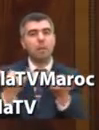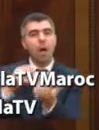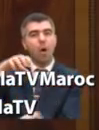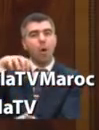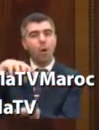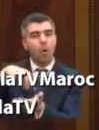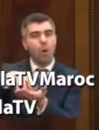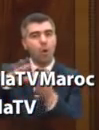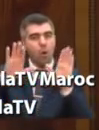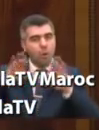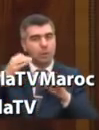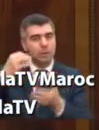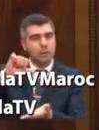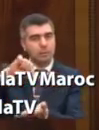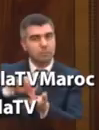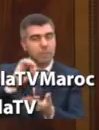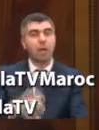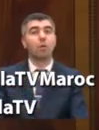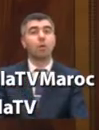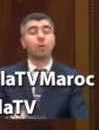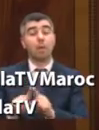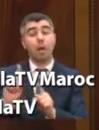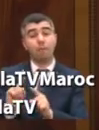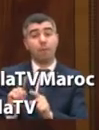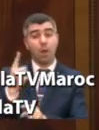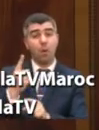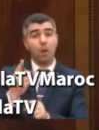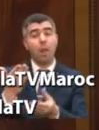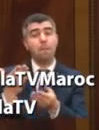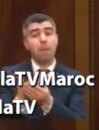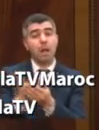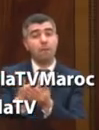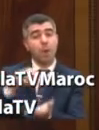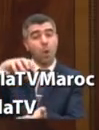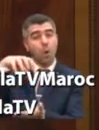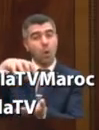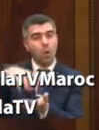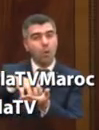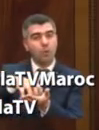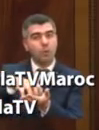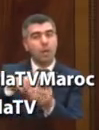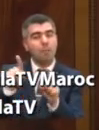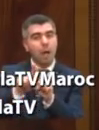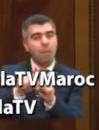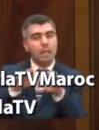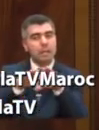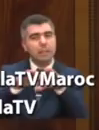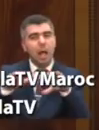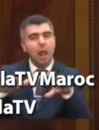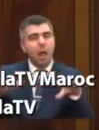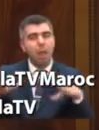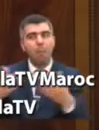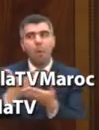رموز القضية الفلسطينية وفي مقدمتها قضية القدس كرمز للتعايش السلمي